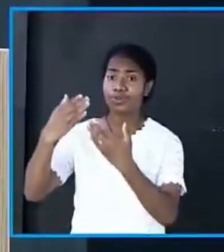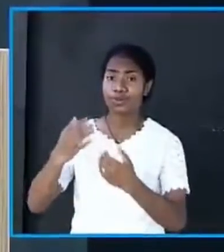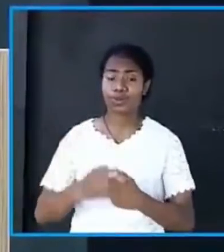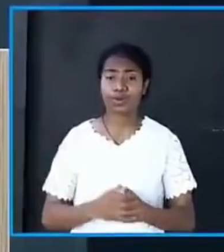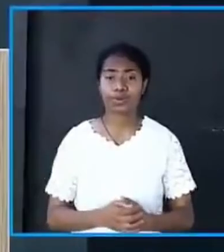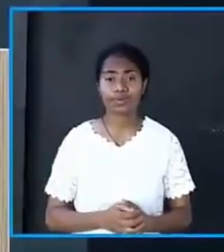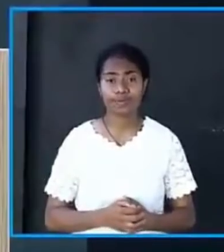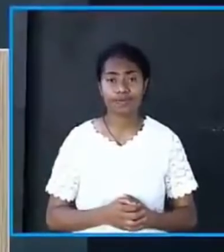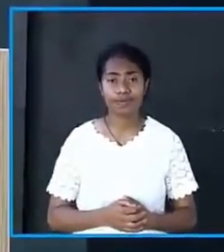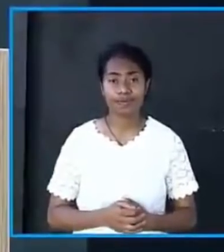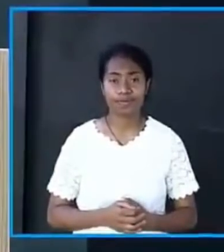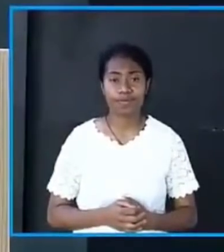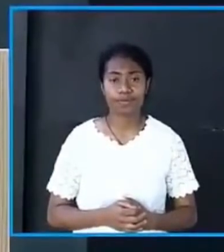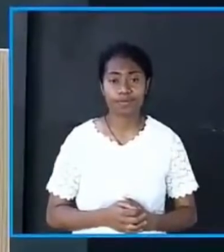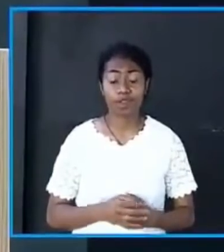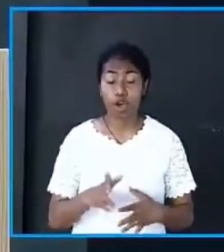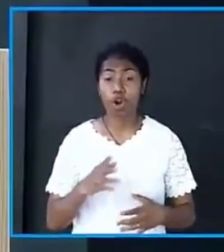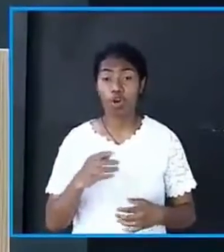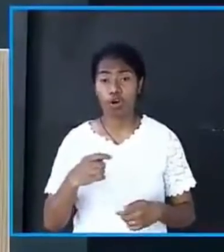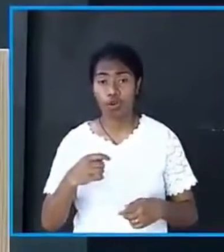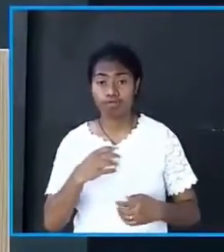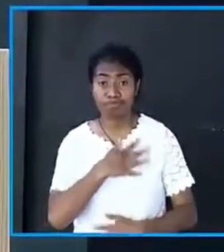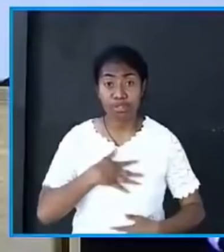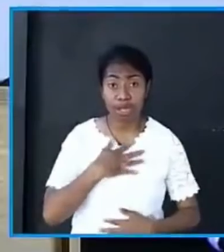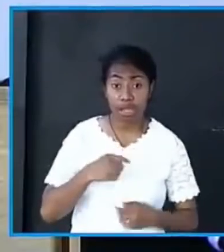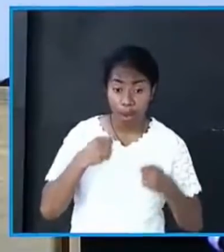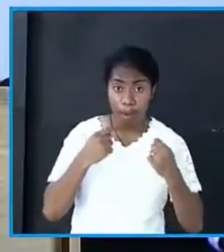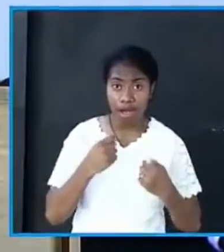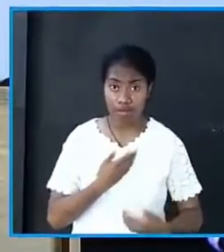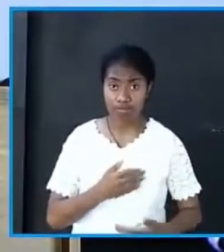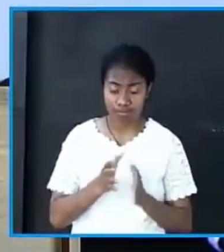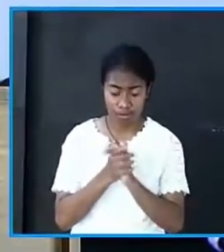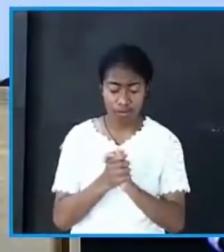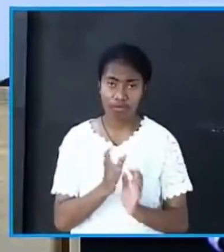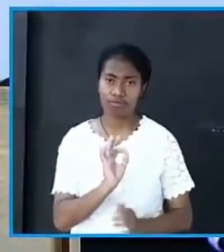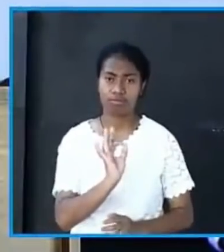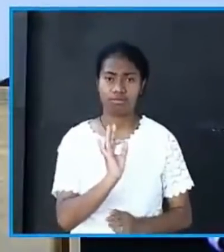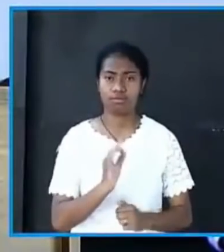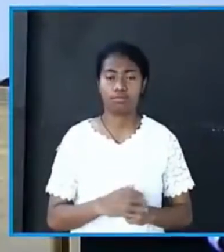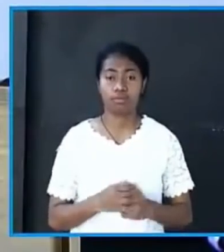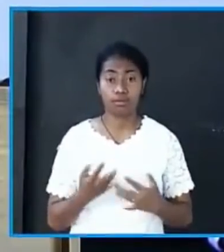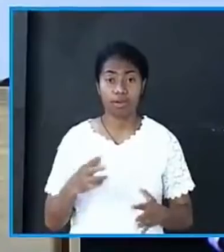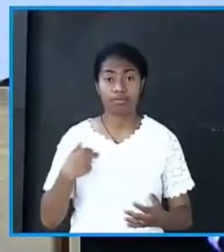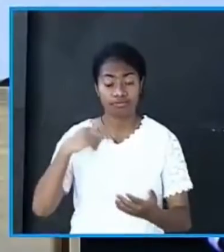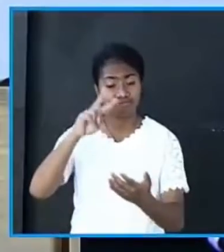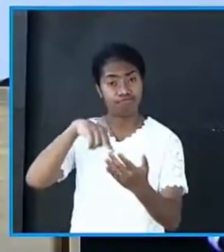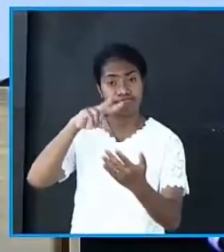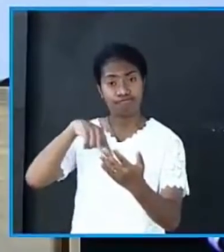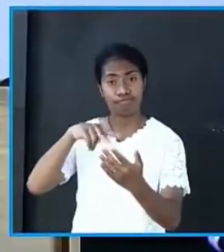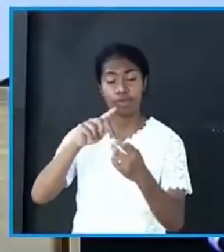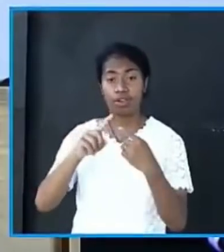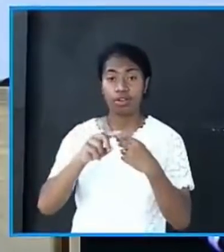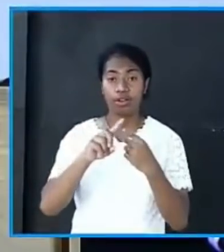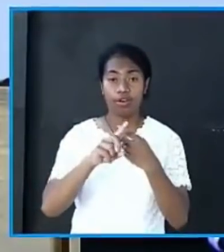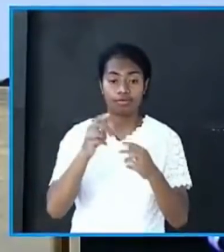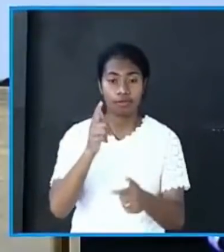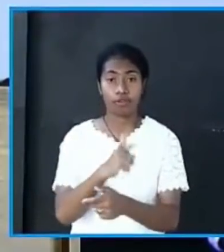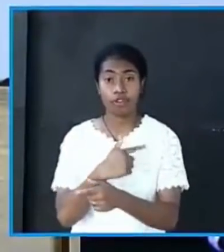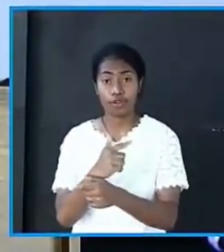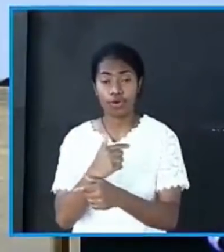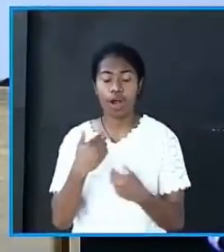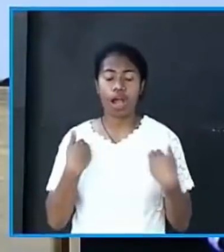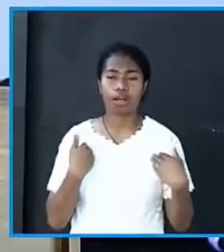connect Hai Kalau binatang jadi bisa connect dengan Tuhan Padahal kita lihat video ada anjing pintar yang memakan berdoa